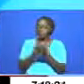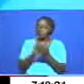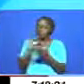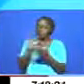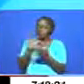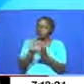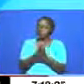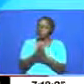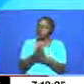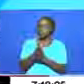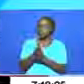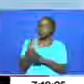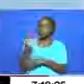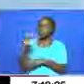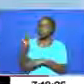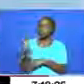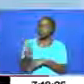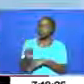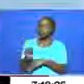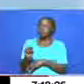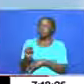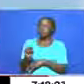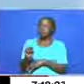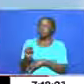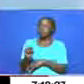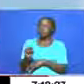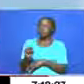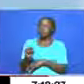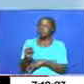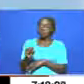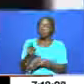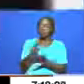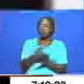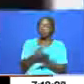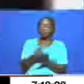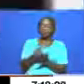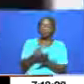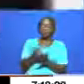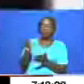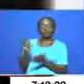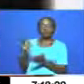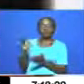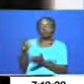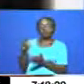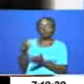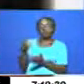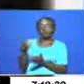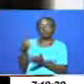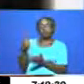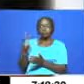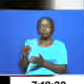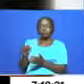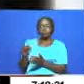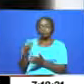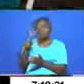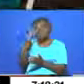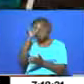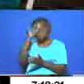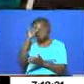mkurugenzi wa matibabu na huduma za dharura Daktari Andrew Mulwa, alisema kuwa serikali inanuia kutoa